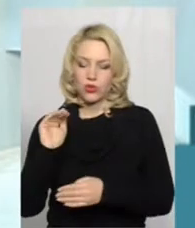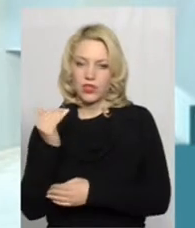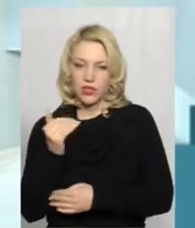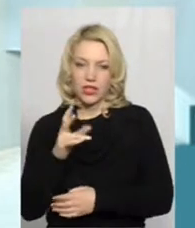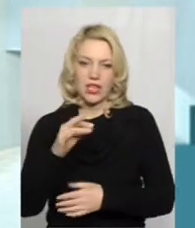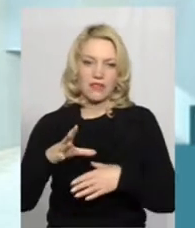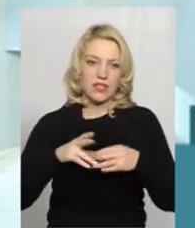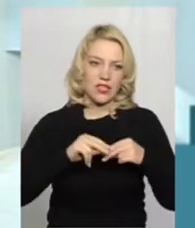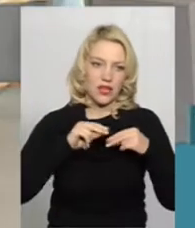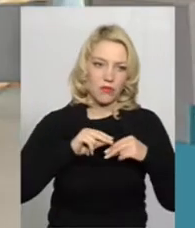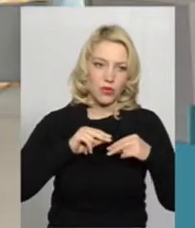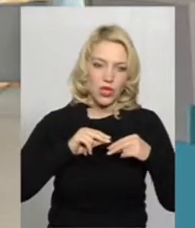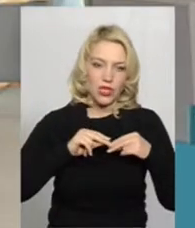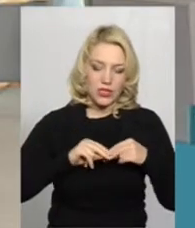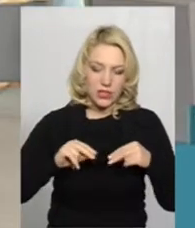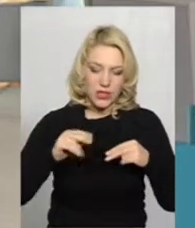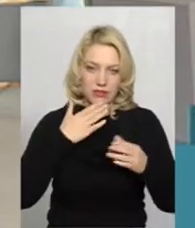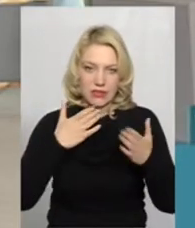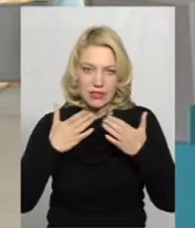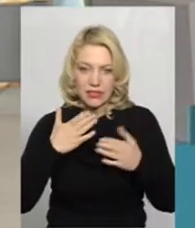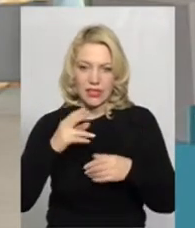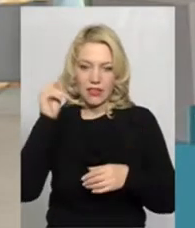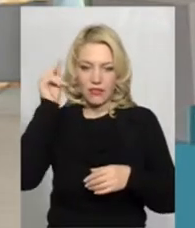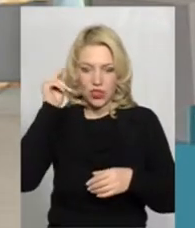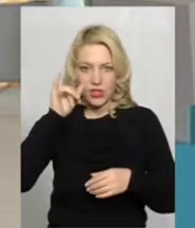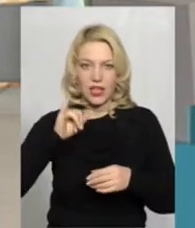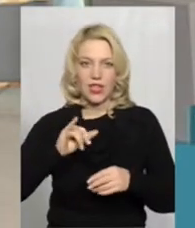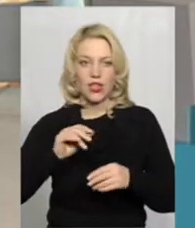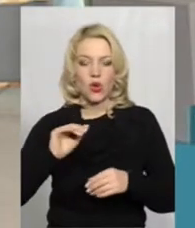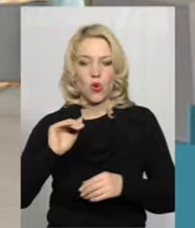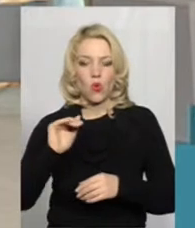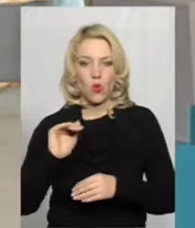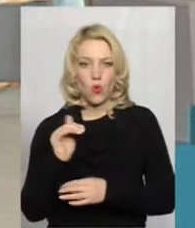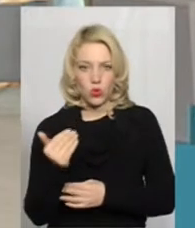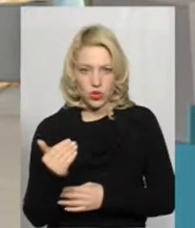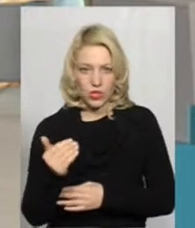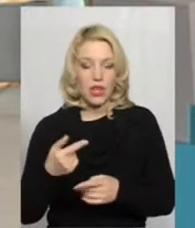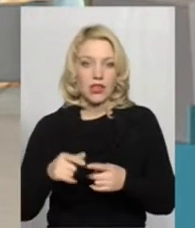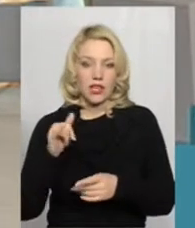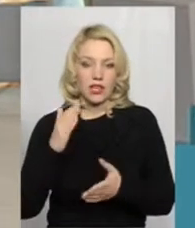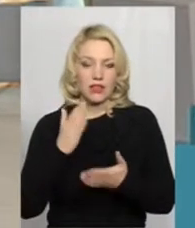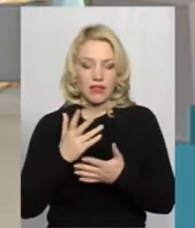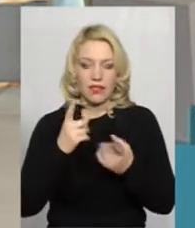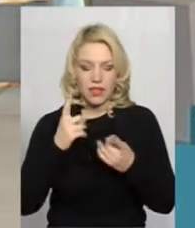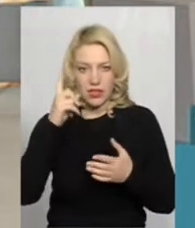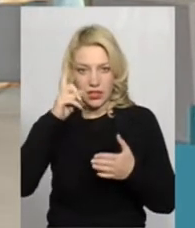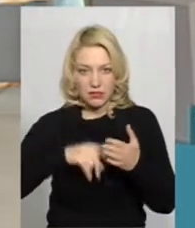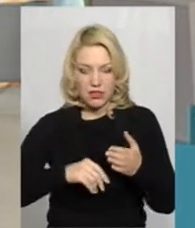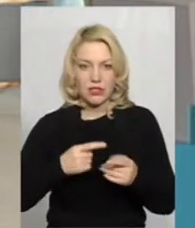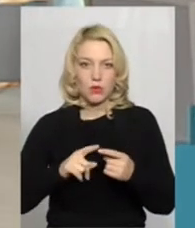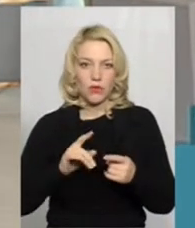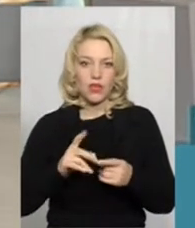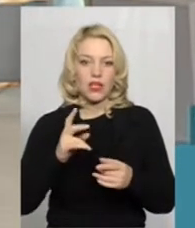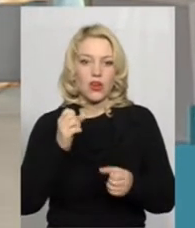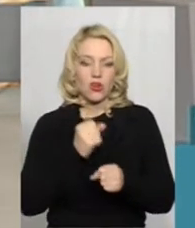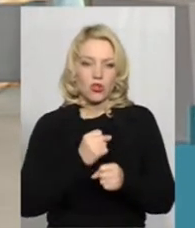відносно взаємодії вчитель-учень. Тому на сьогодні на вчителя покладається дуже багато надій і сподівань. І сьогодні розроблені